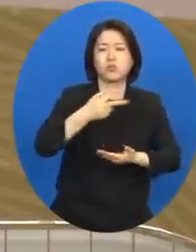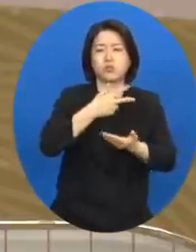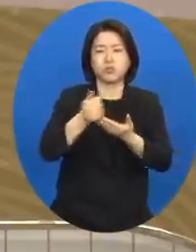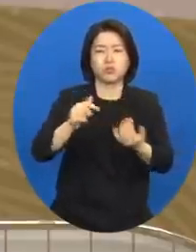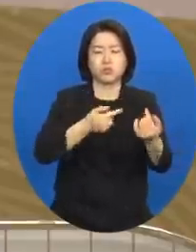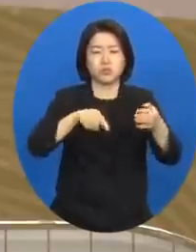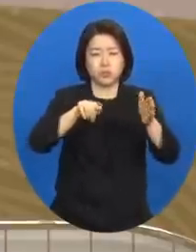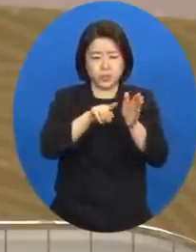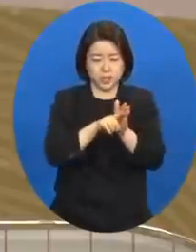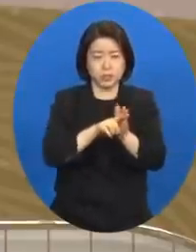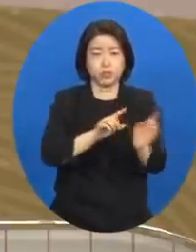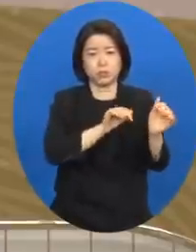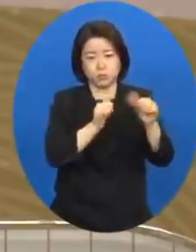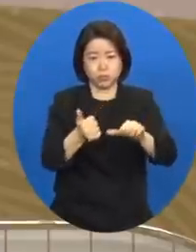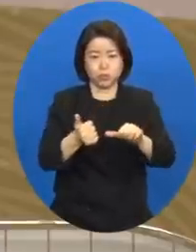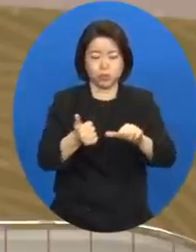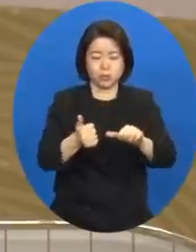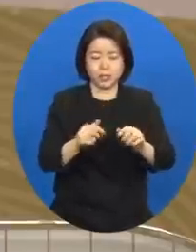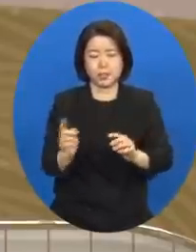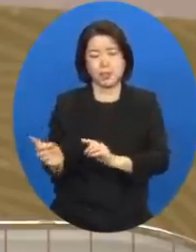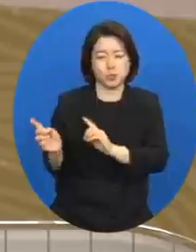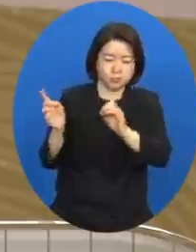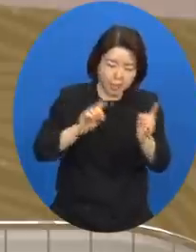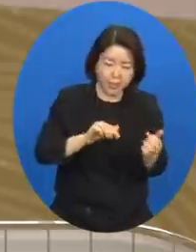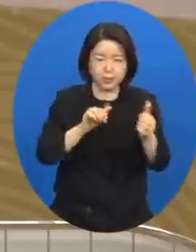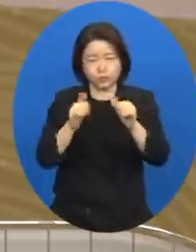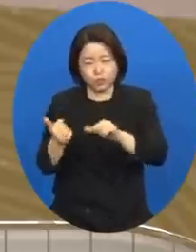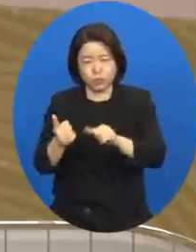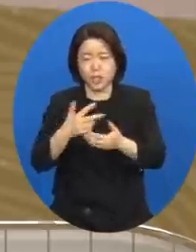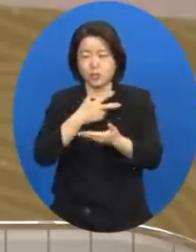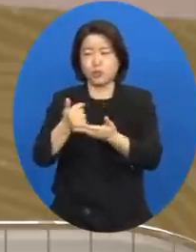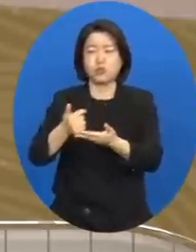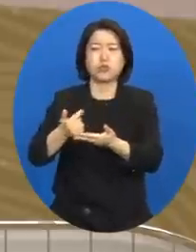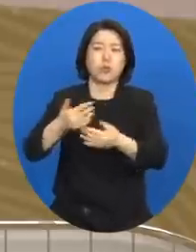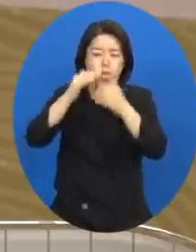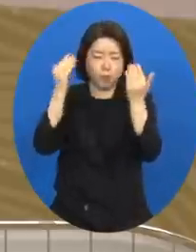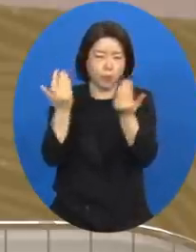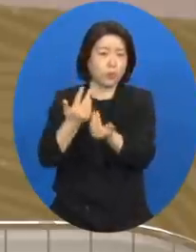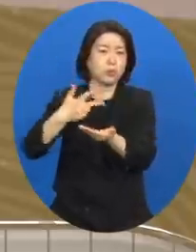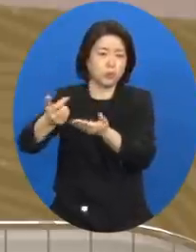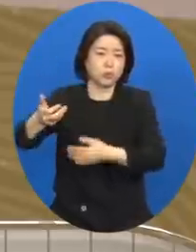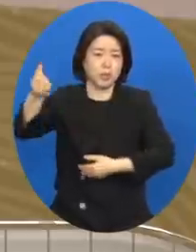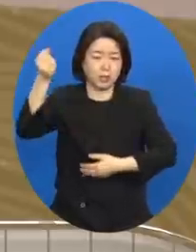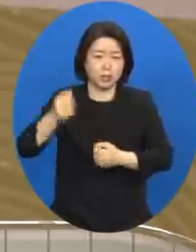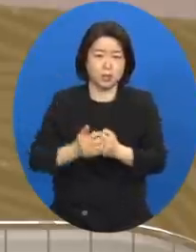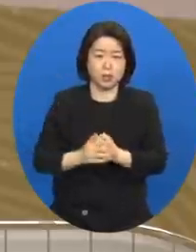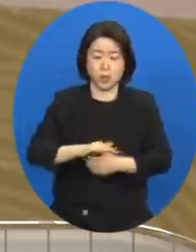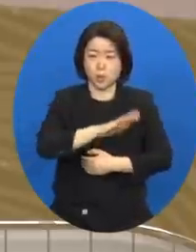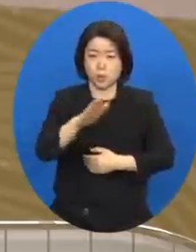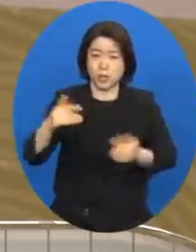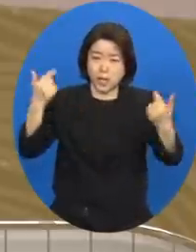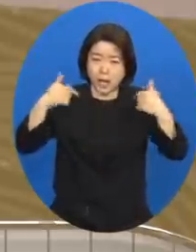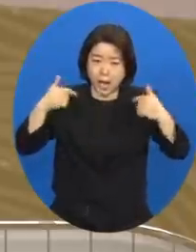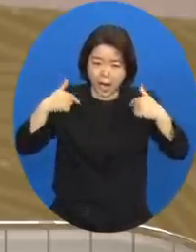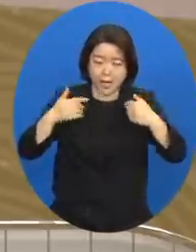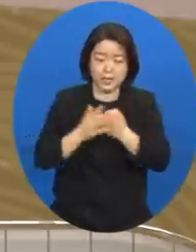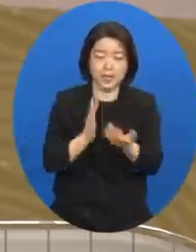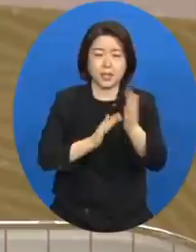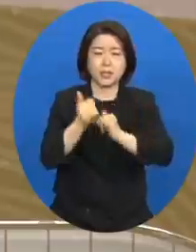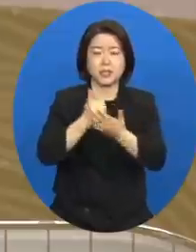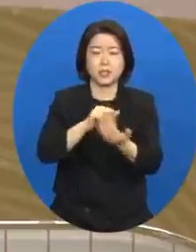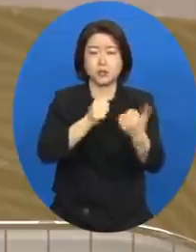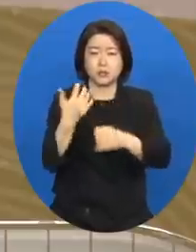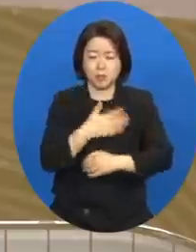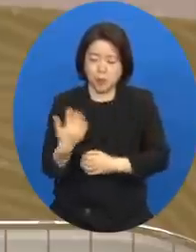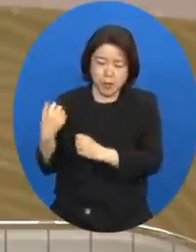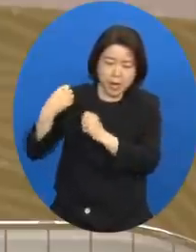주의 것이로다. 그리고 고린도후서 4장 10절에 우리가 항상 예수의 죽음을 몸에 짊어짐은